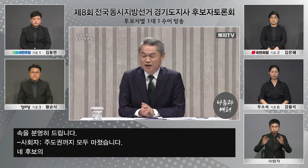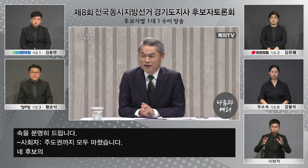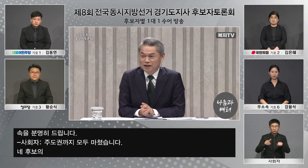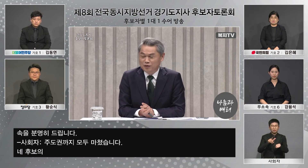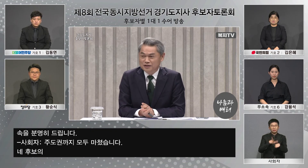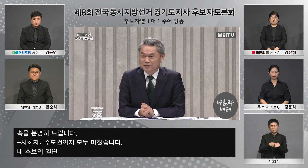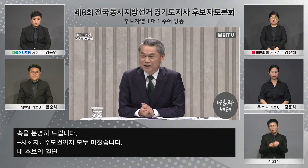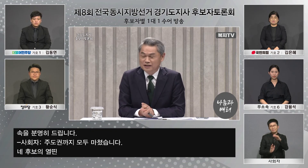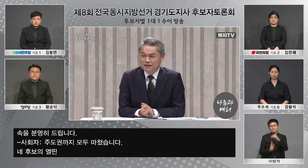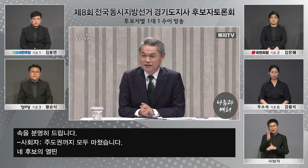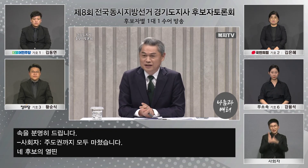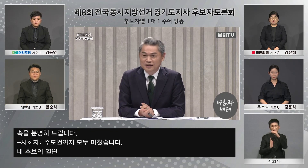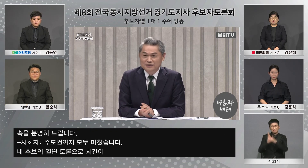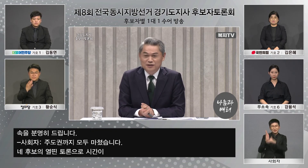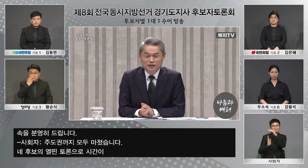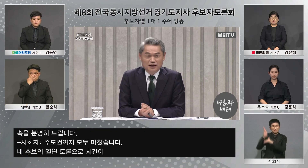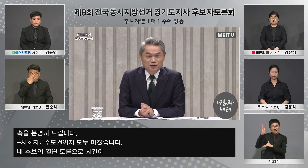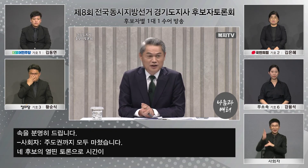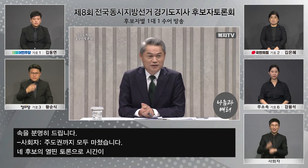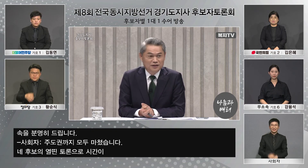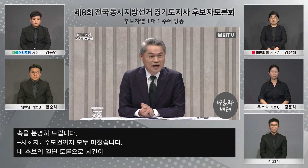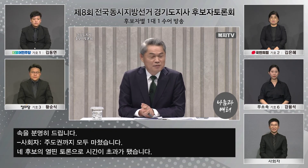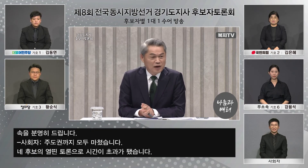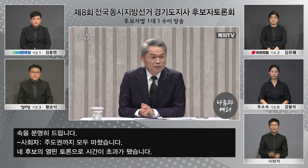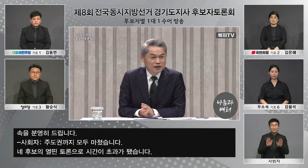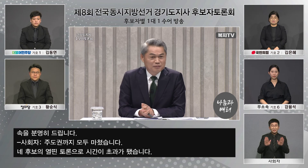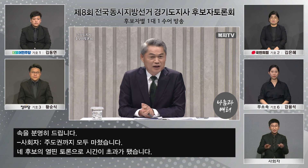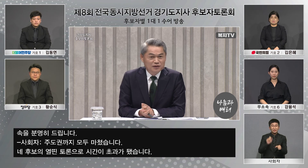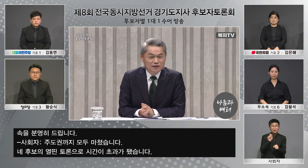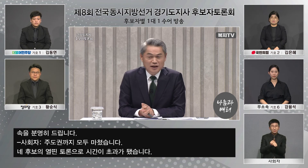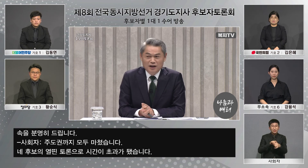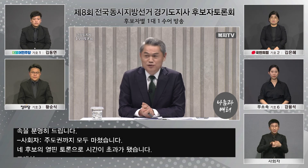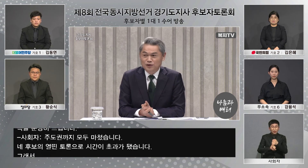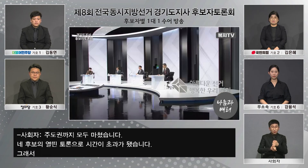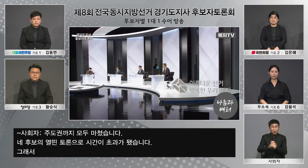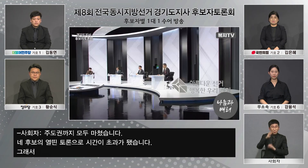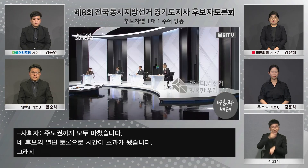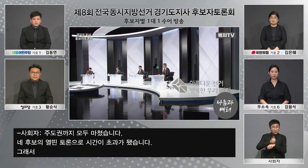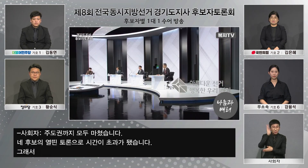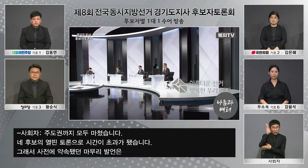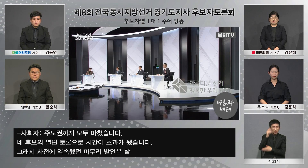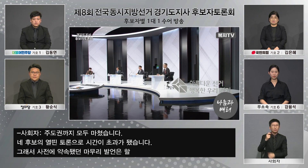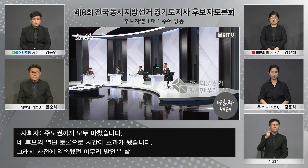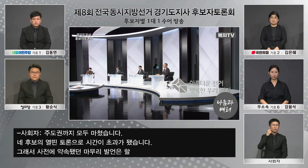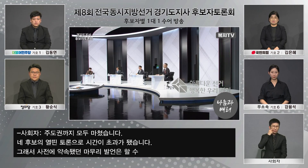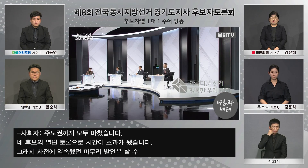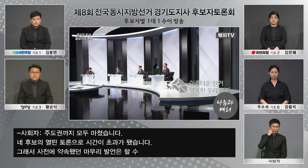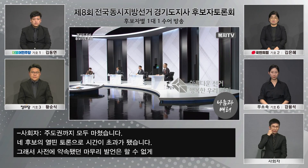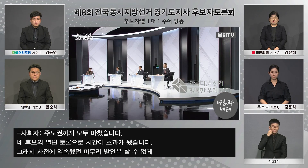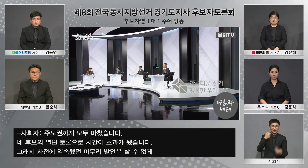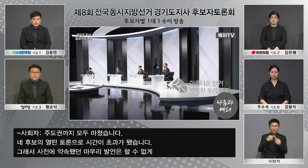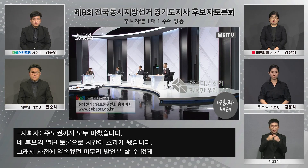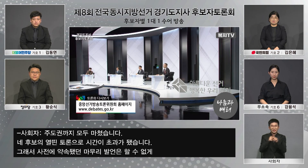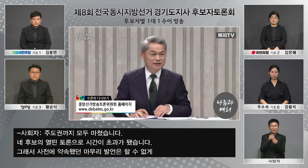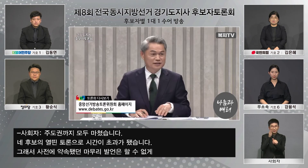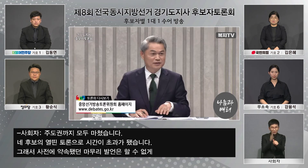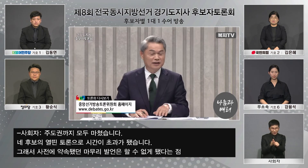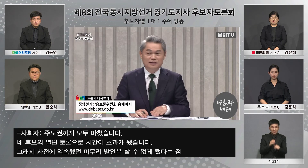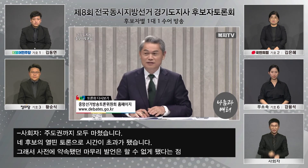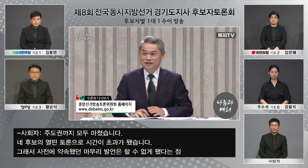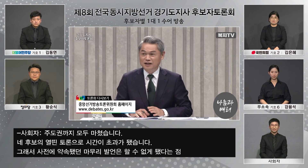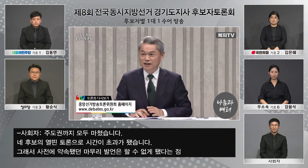시간이 초과가 됐습니다. 그래서 사전에 약속됐던 마무리 발언은 할 수 없게 됐다는 점 후보분들께 양해를